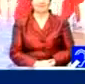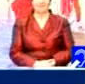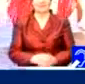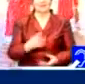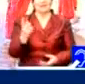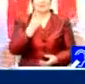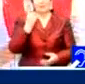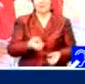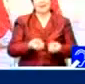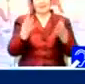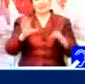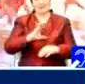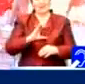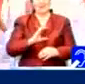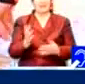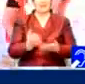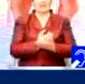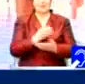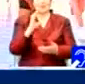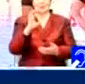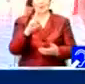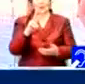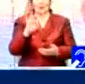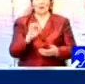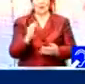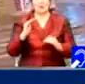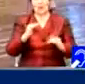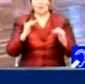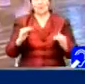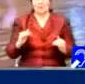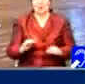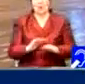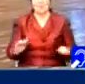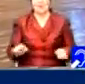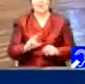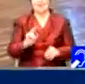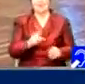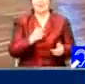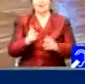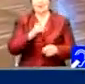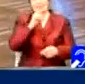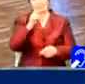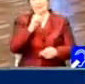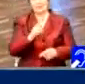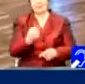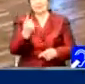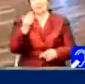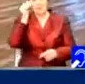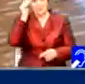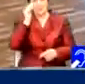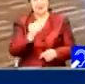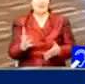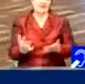În prima zi de campionat au evoluat solo și în grup micii dansatori. Copiii s-au pregătit luni de zile și au un singur scop, să